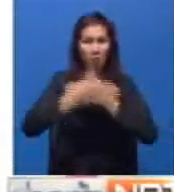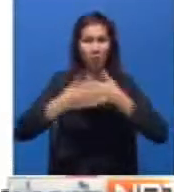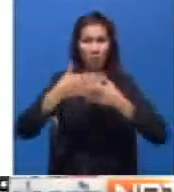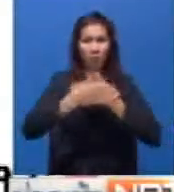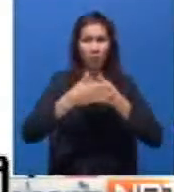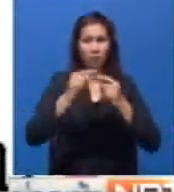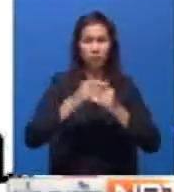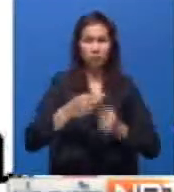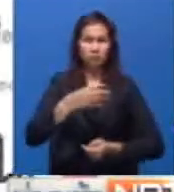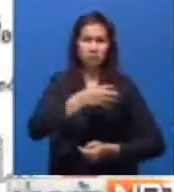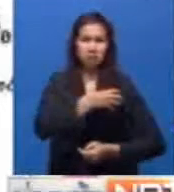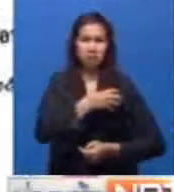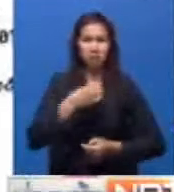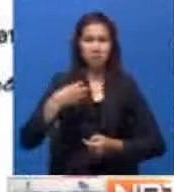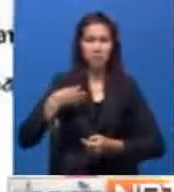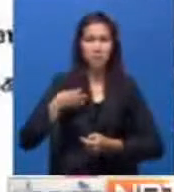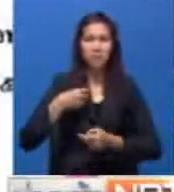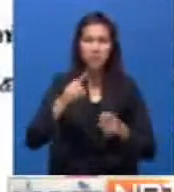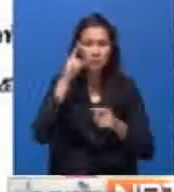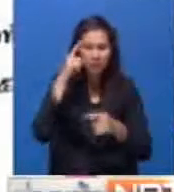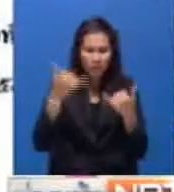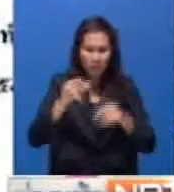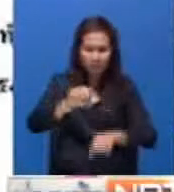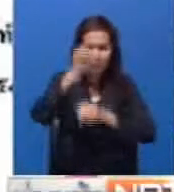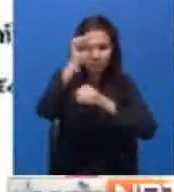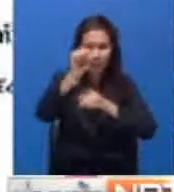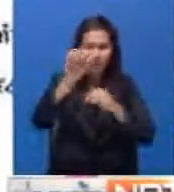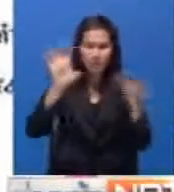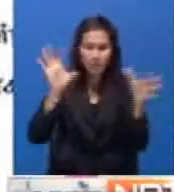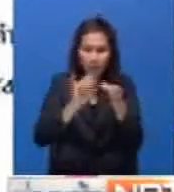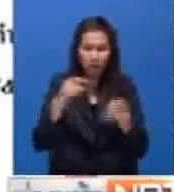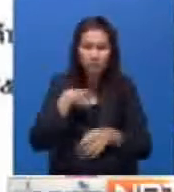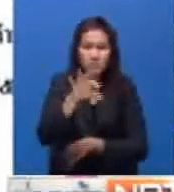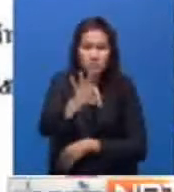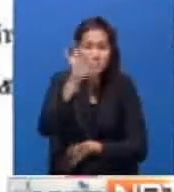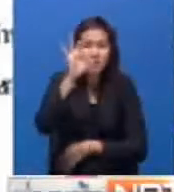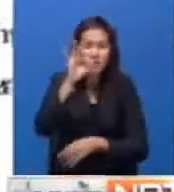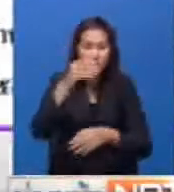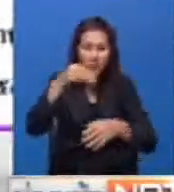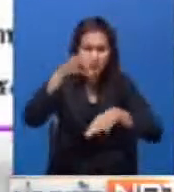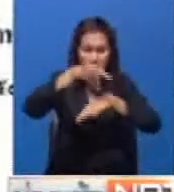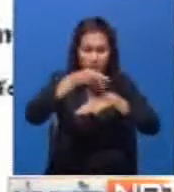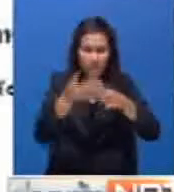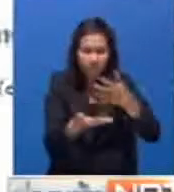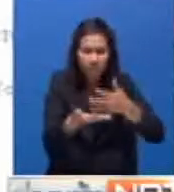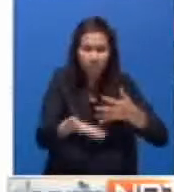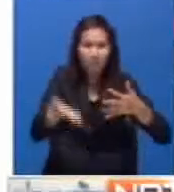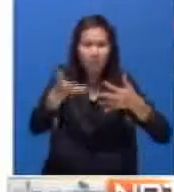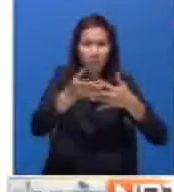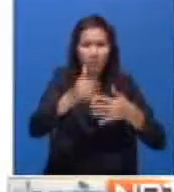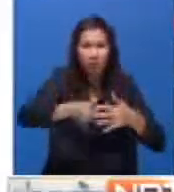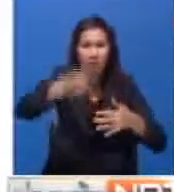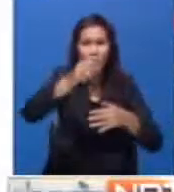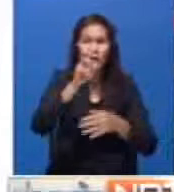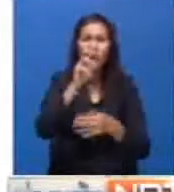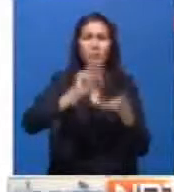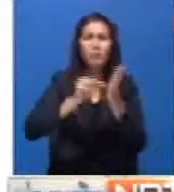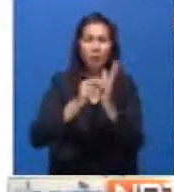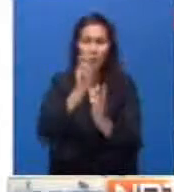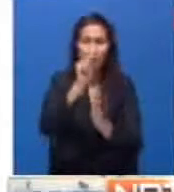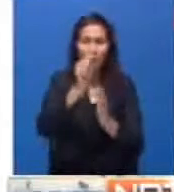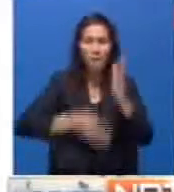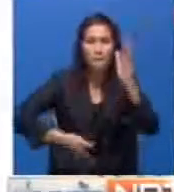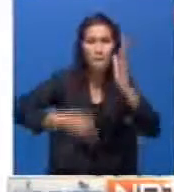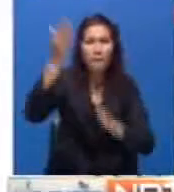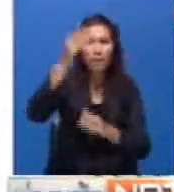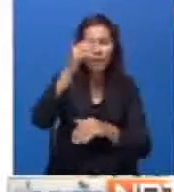ของฝ่ายการเดินรถเรื่องผลการคัดเลือกเป็นลูกจ้างเฉพาะงานได้ปรากฏชื่อของนายวันชัยสอบผ่านการคัดเลือกในลำ